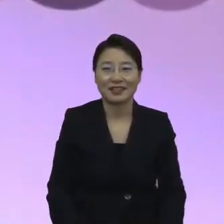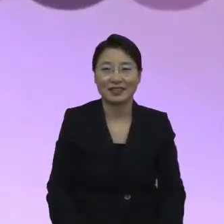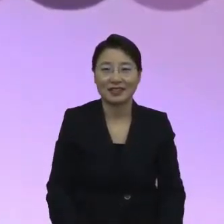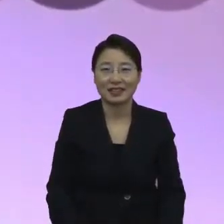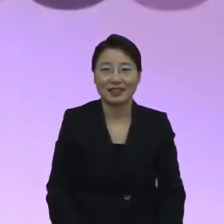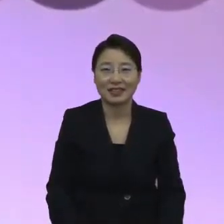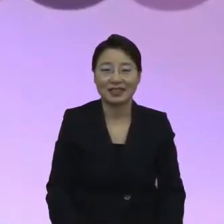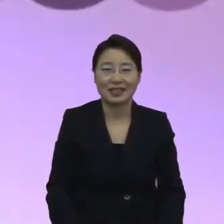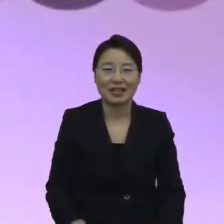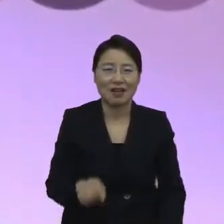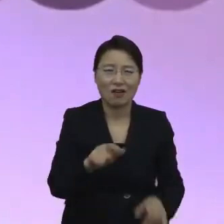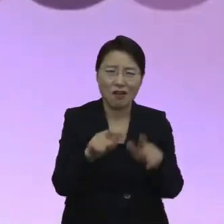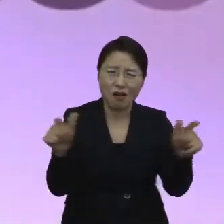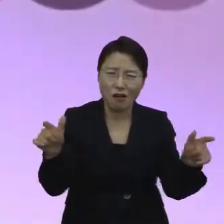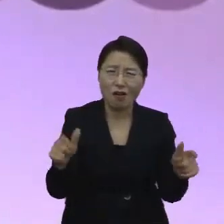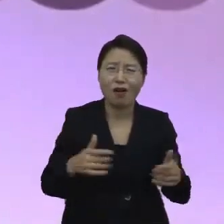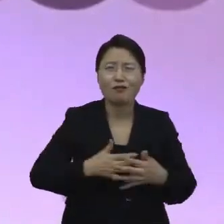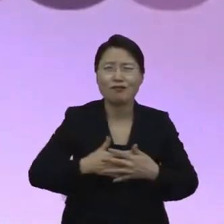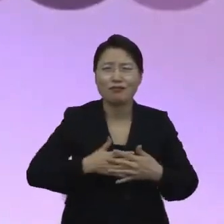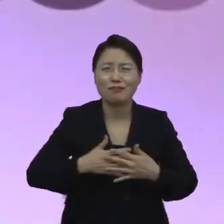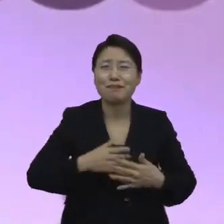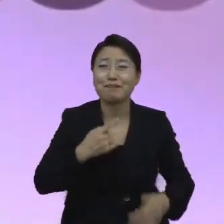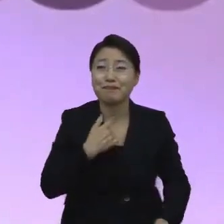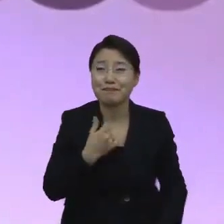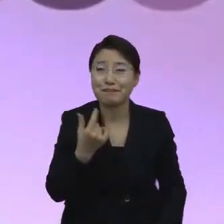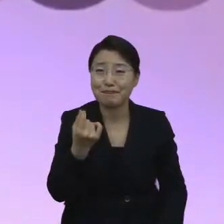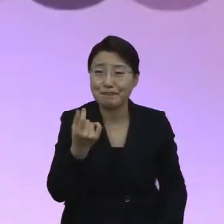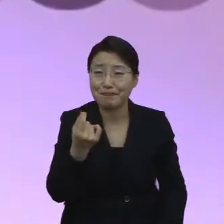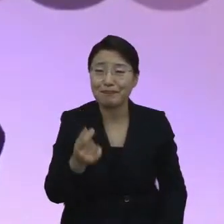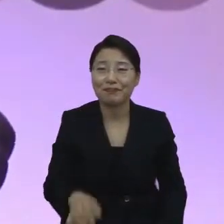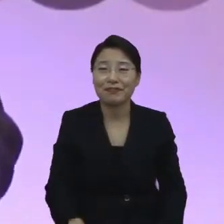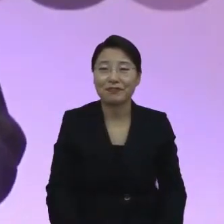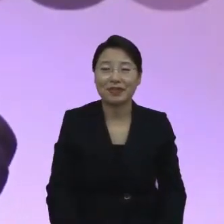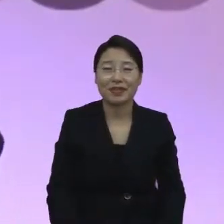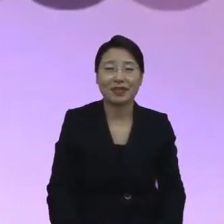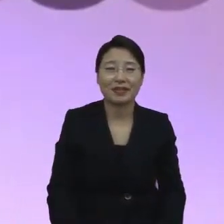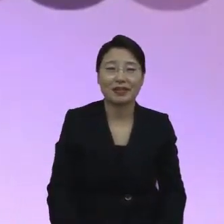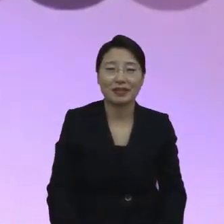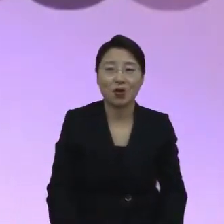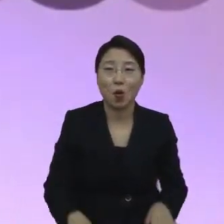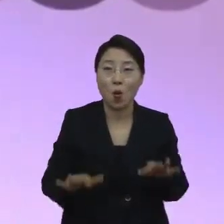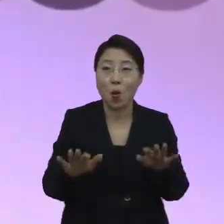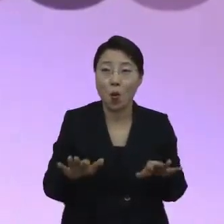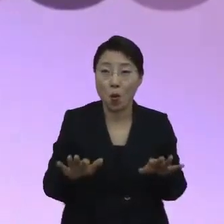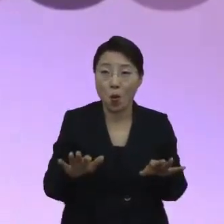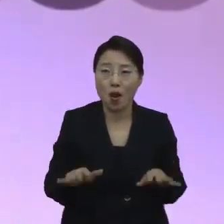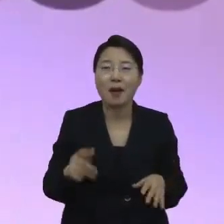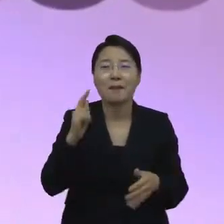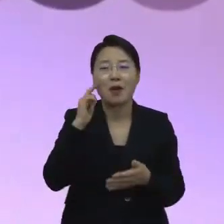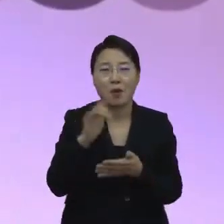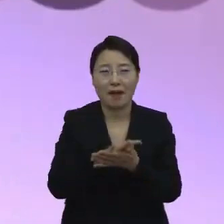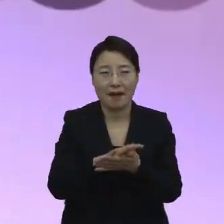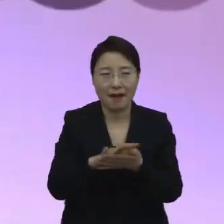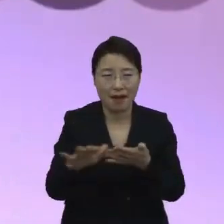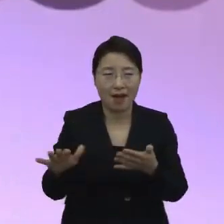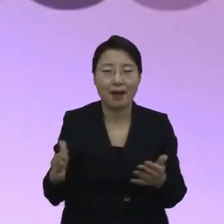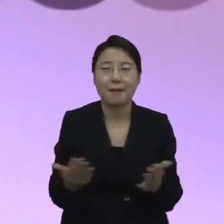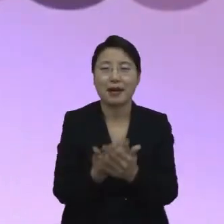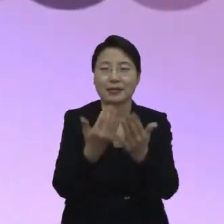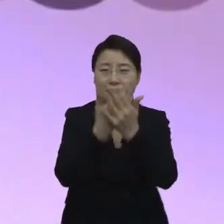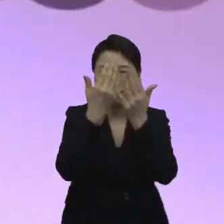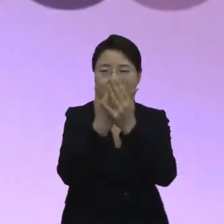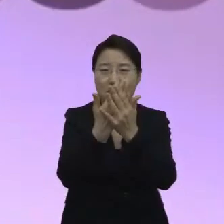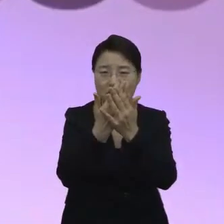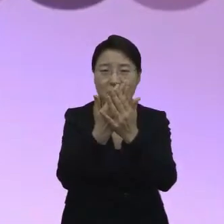안보 불안까지 해가지고 굉장히 어려운 시기였습니다. 금년 한 해는 평화와 번영과